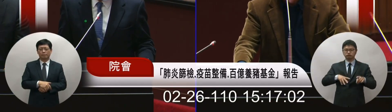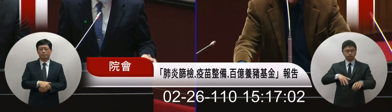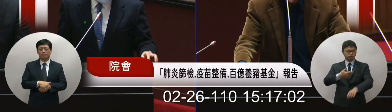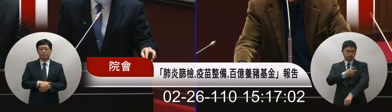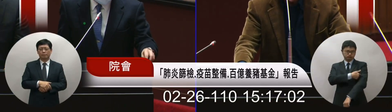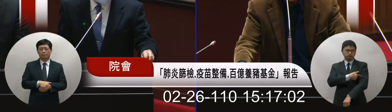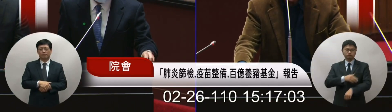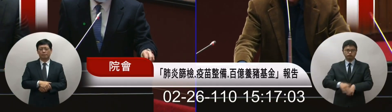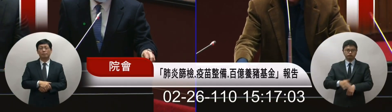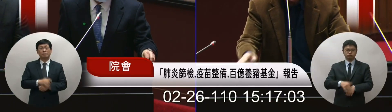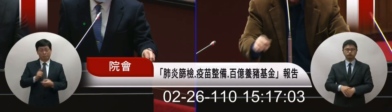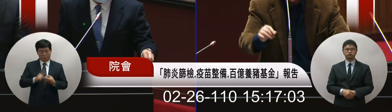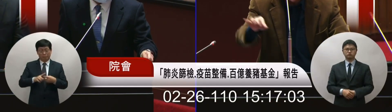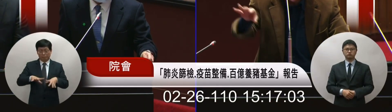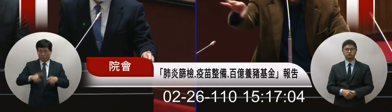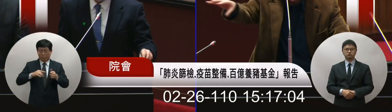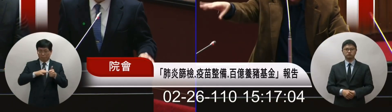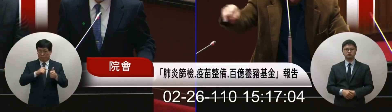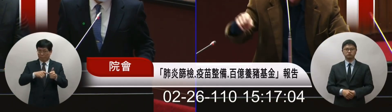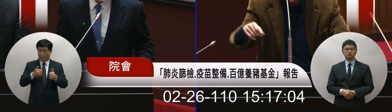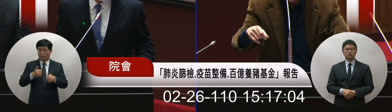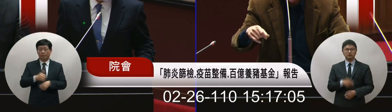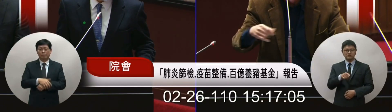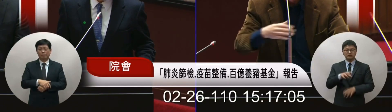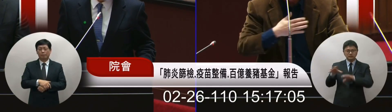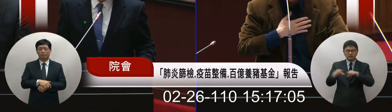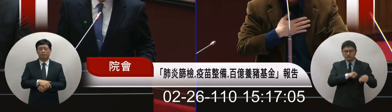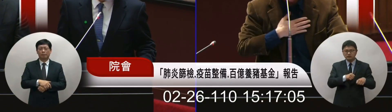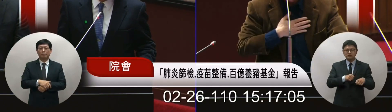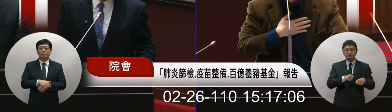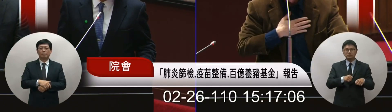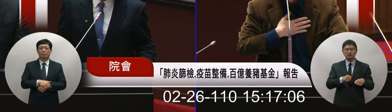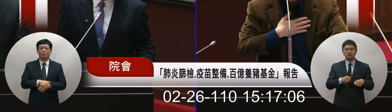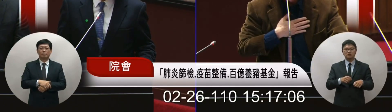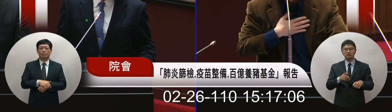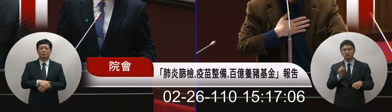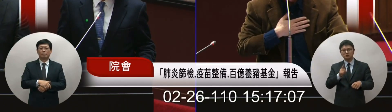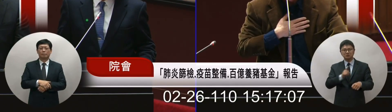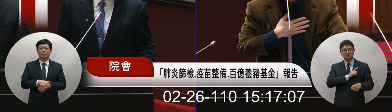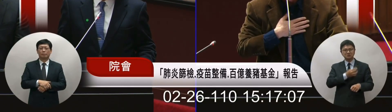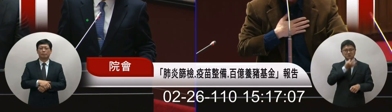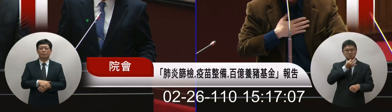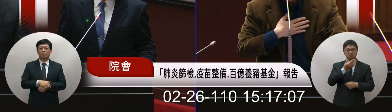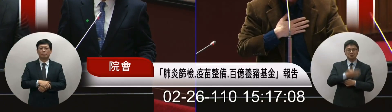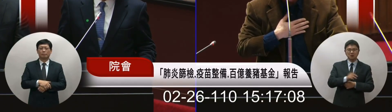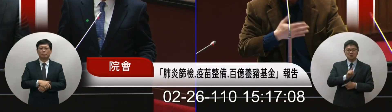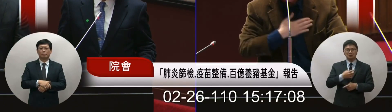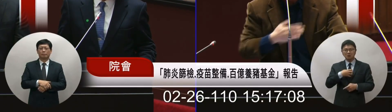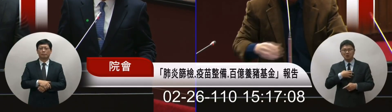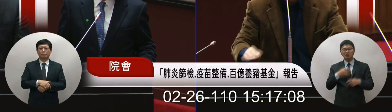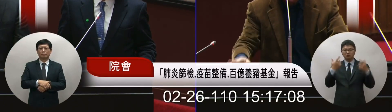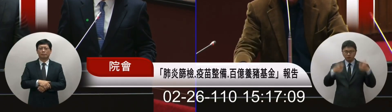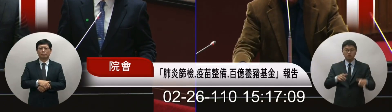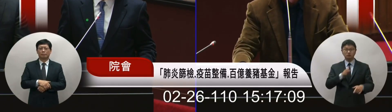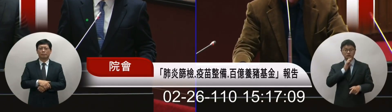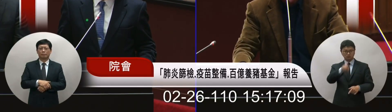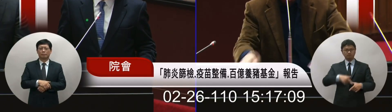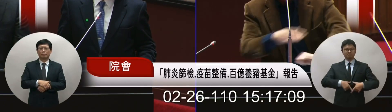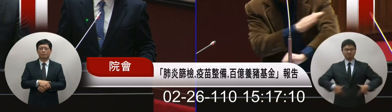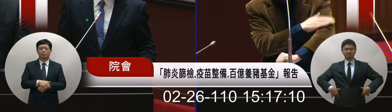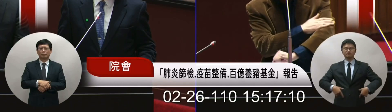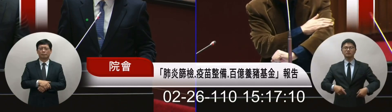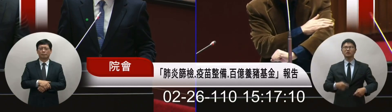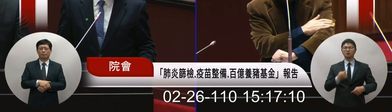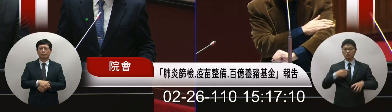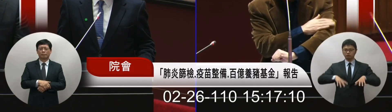啦 用率先 那个倒不是说去抢那个疫苗，怕死，不是， 那个反而是展现你唔惊死，我讲